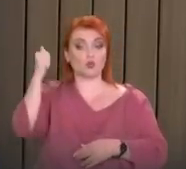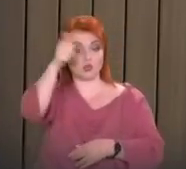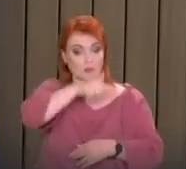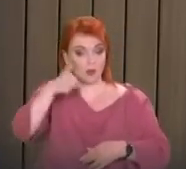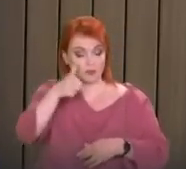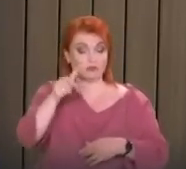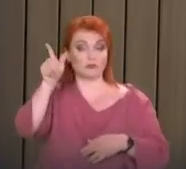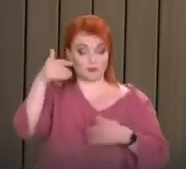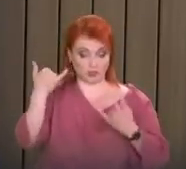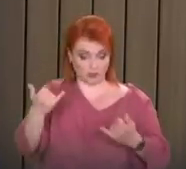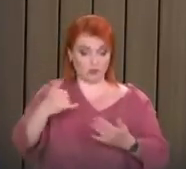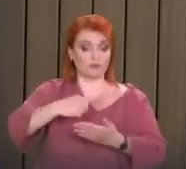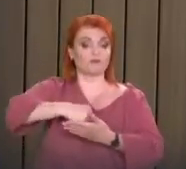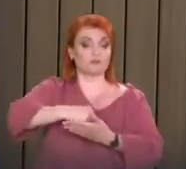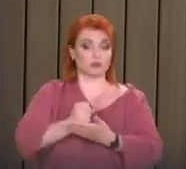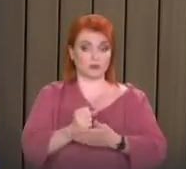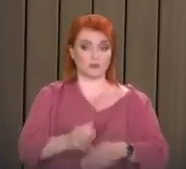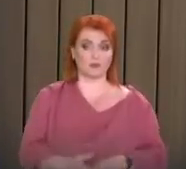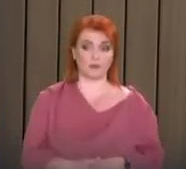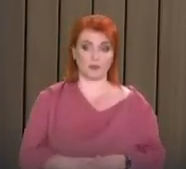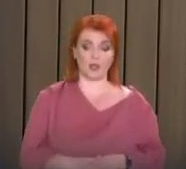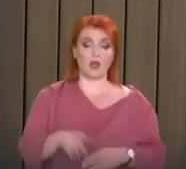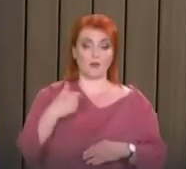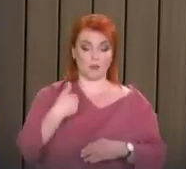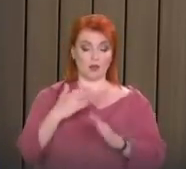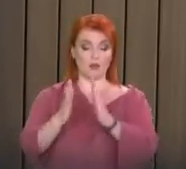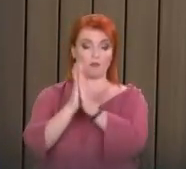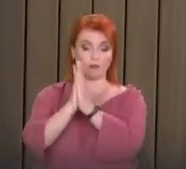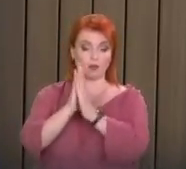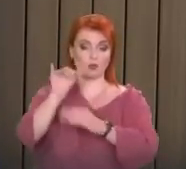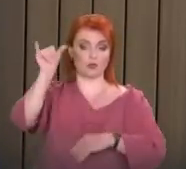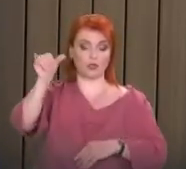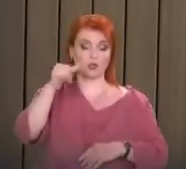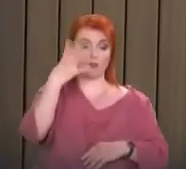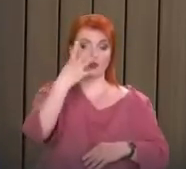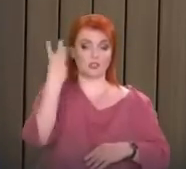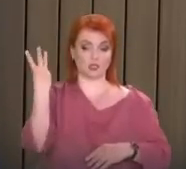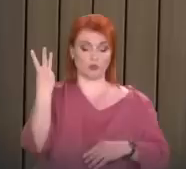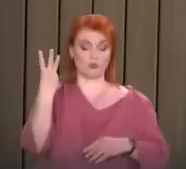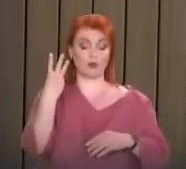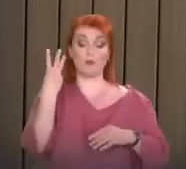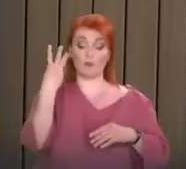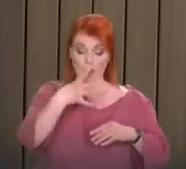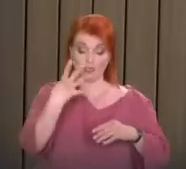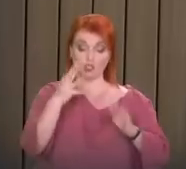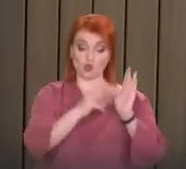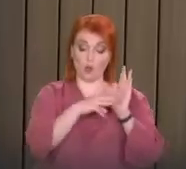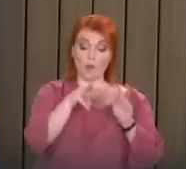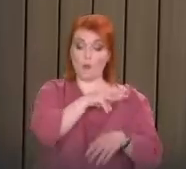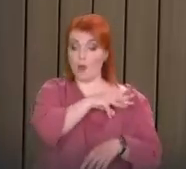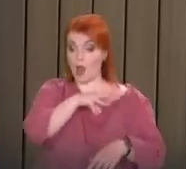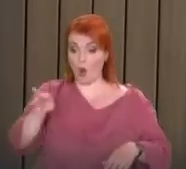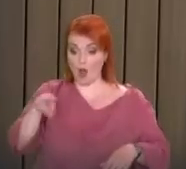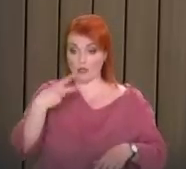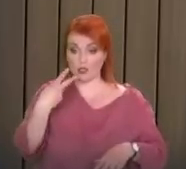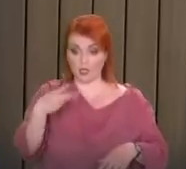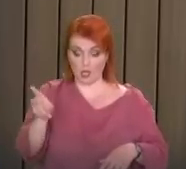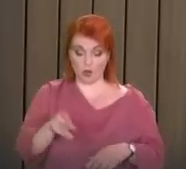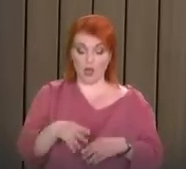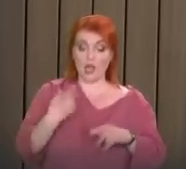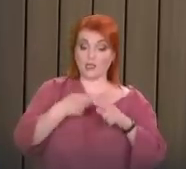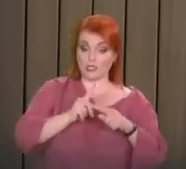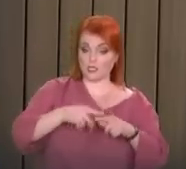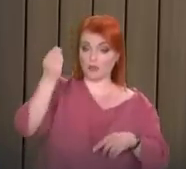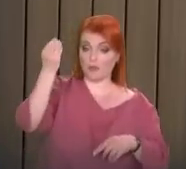cu colegii de România de o sumă de 45,8 milioane de euro. Din cadrul acestei sume, Republica